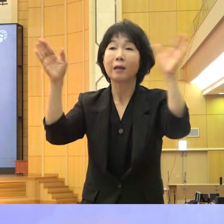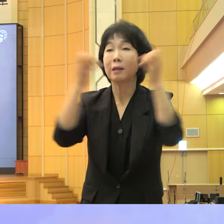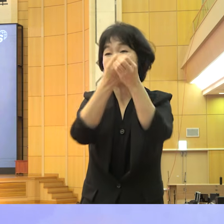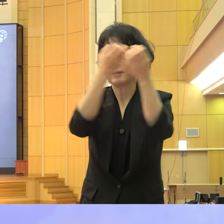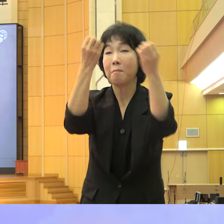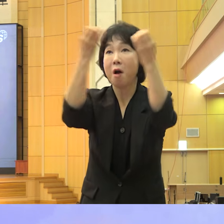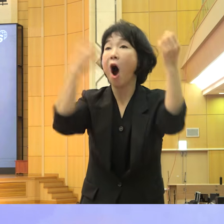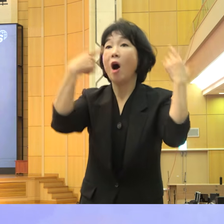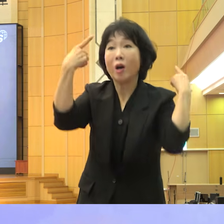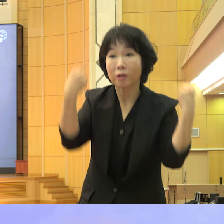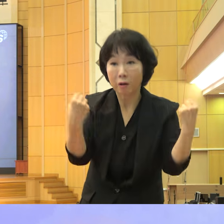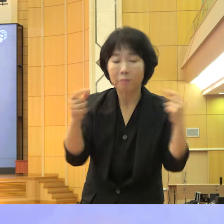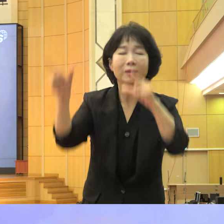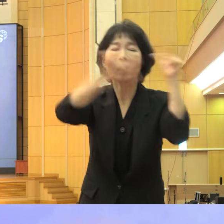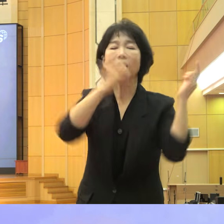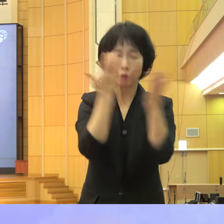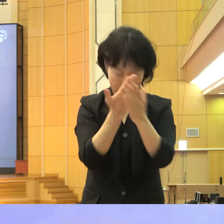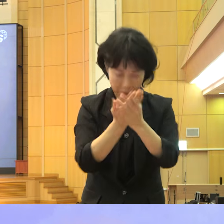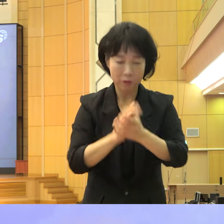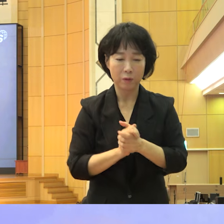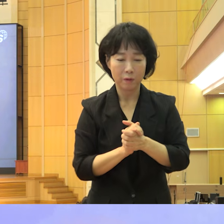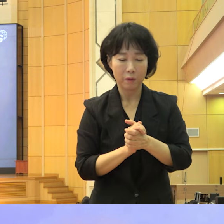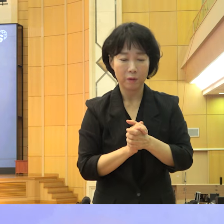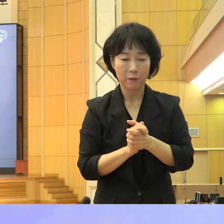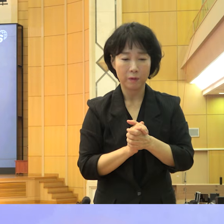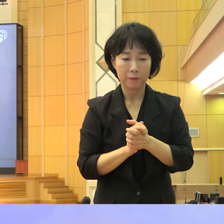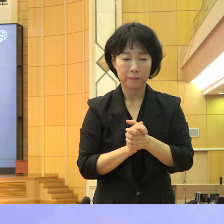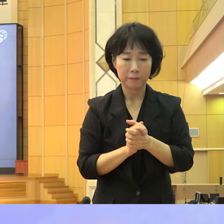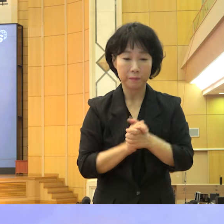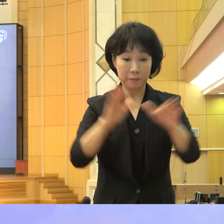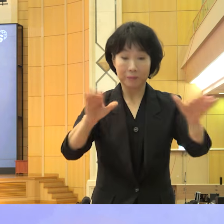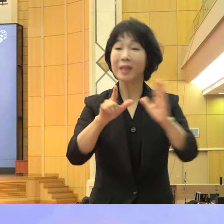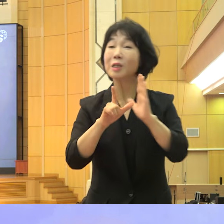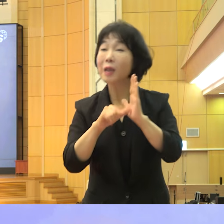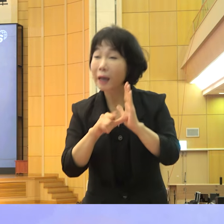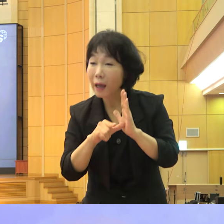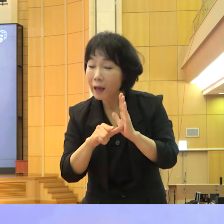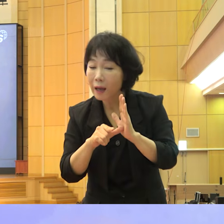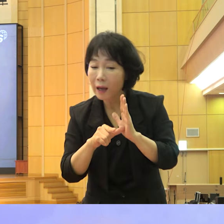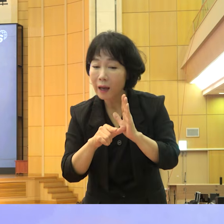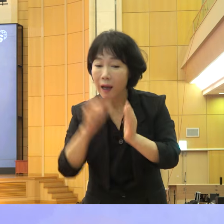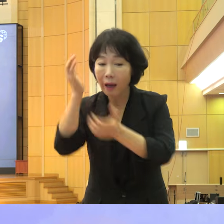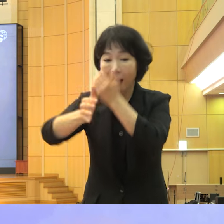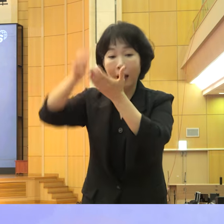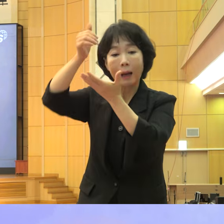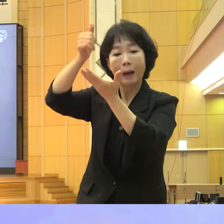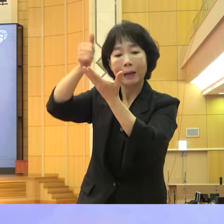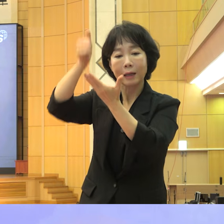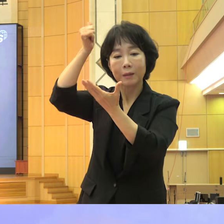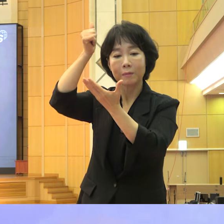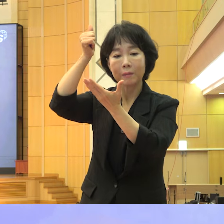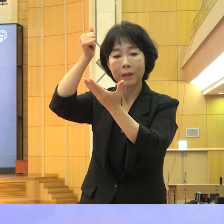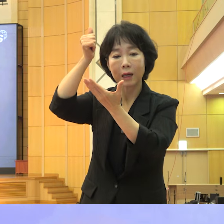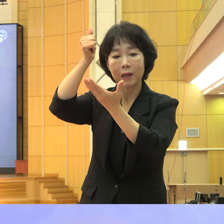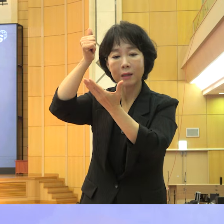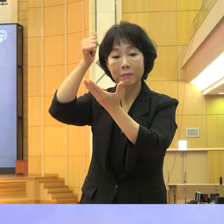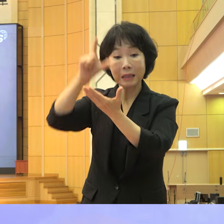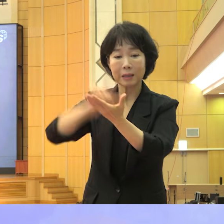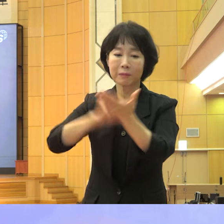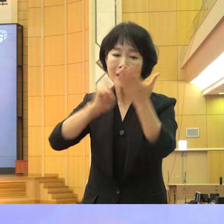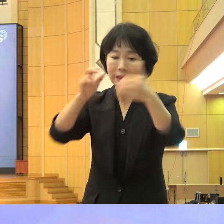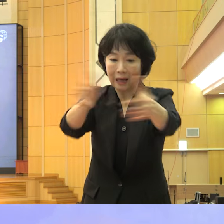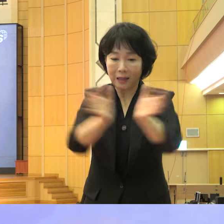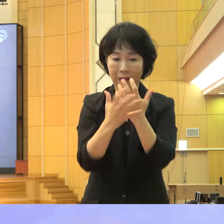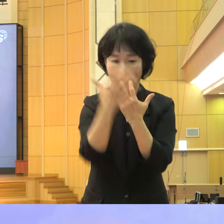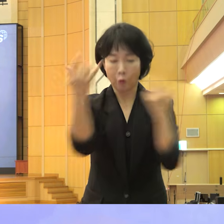별처럼 살게 하여 주시옵소서. 이 시간 하나님의 성호를 찬양하는 찬양대회에